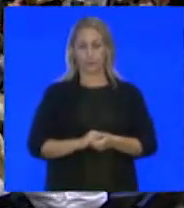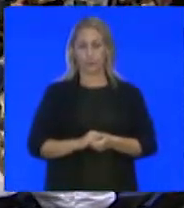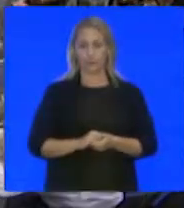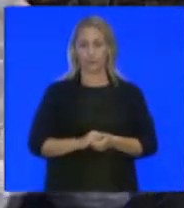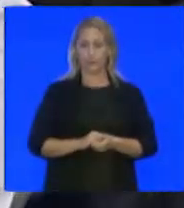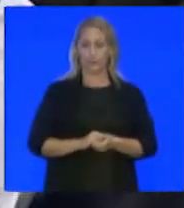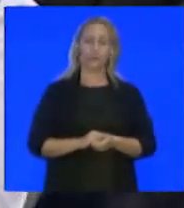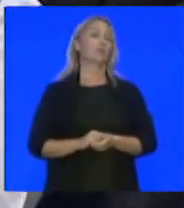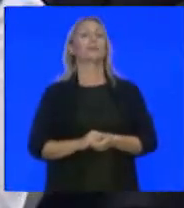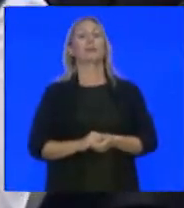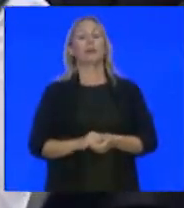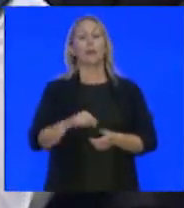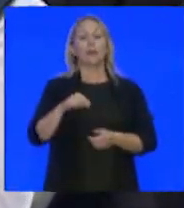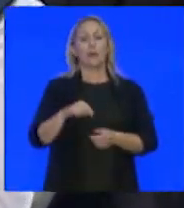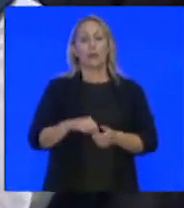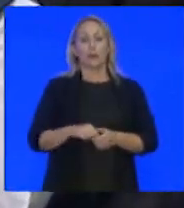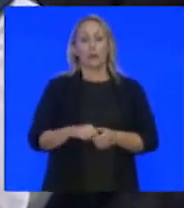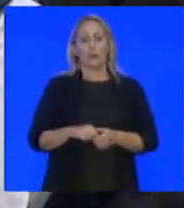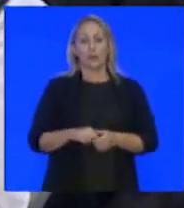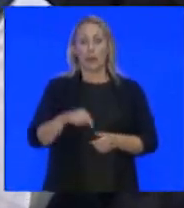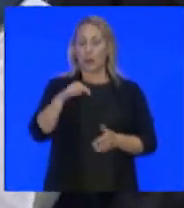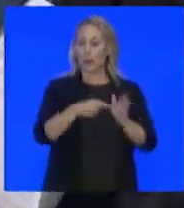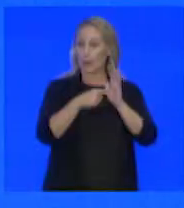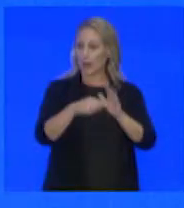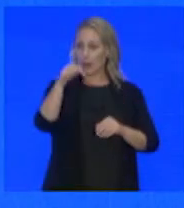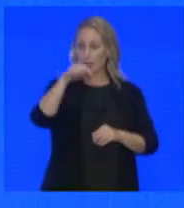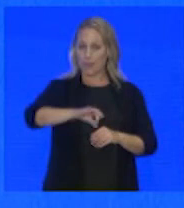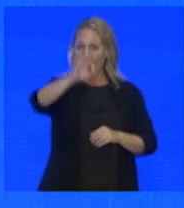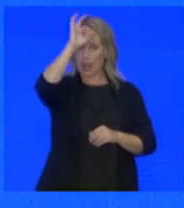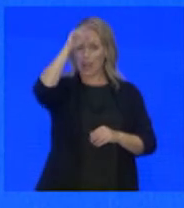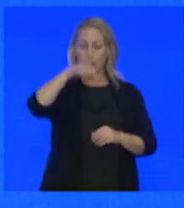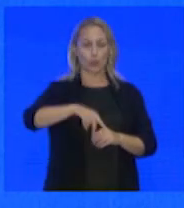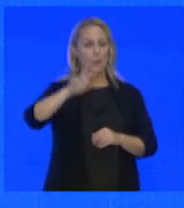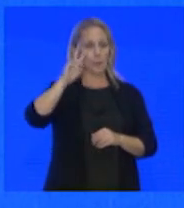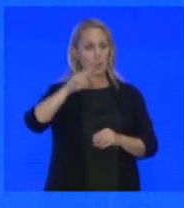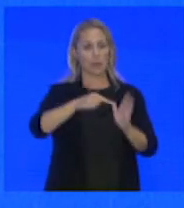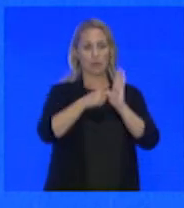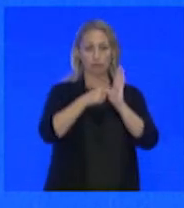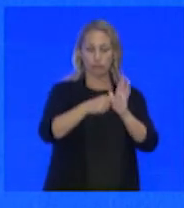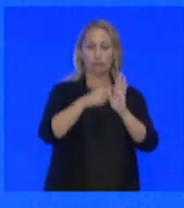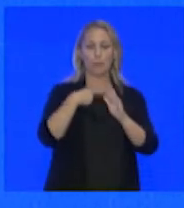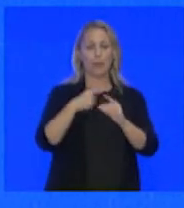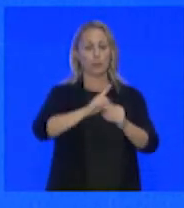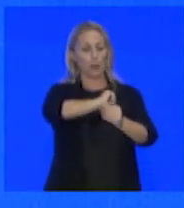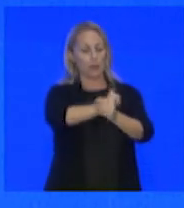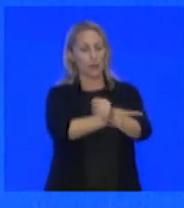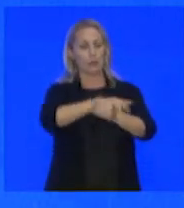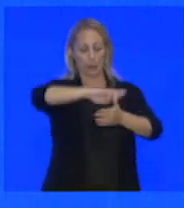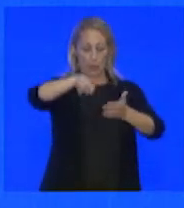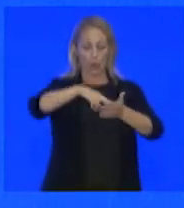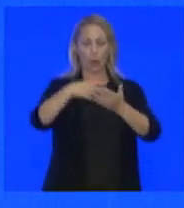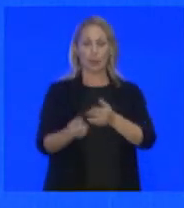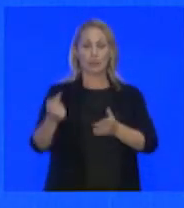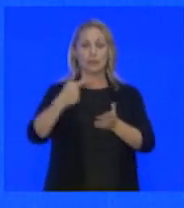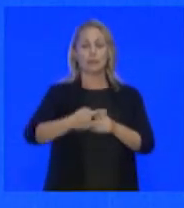Ανασύσταση της ομάδας Δίας και Δέλτα. Ήδη η παρουσία της αστυνομίας είναι πιο αίσθητη σε όλη την Ελλάδα. Αλλά και ανανέωση του στόλου των